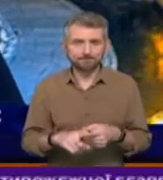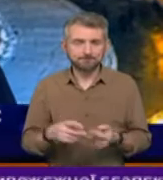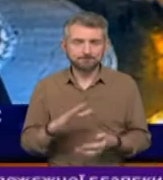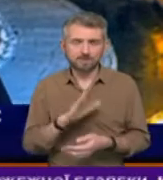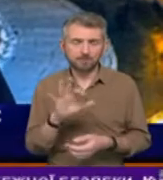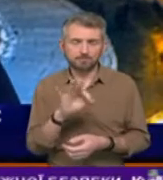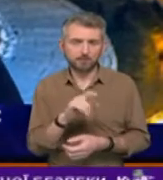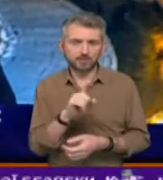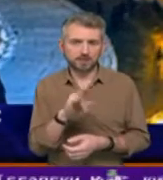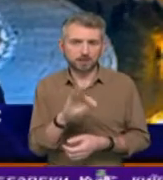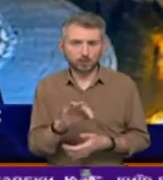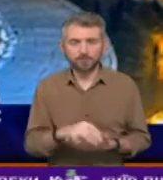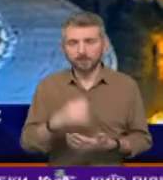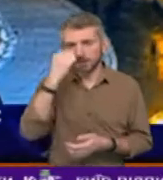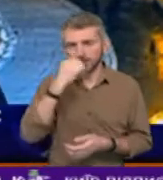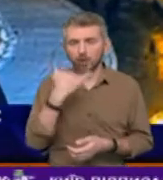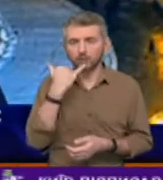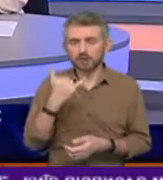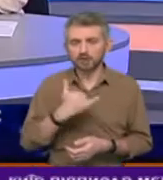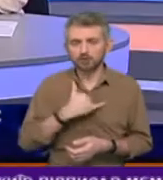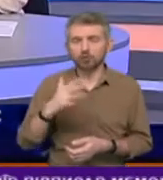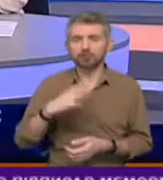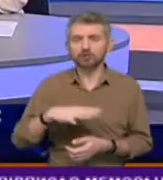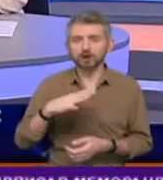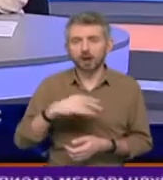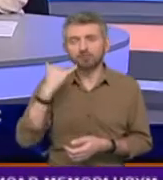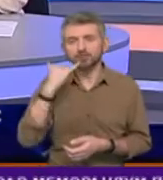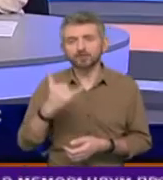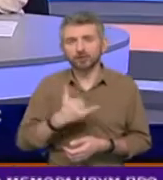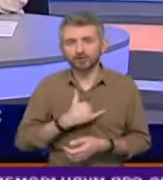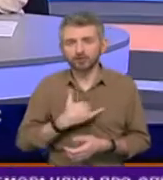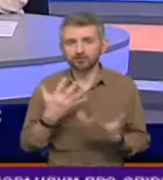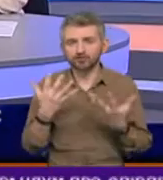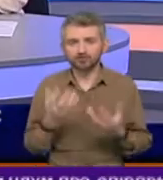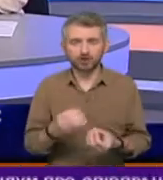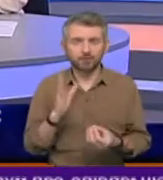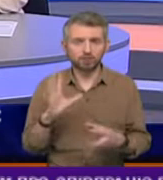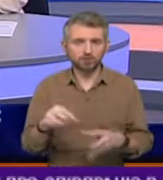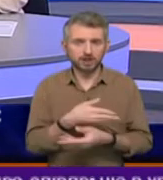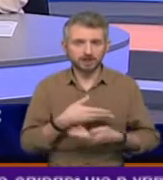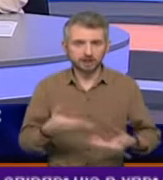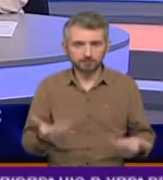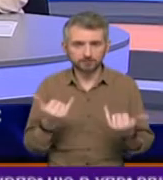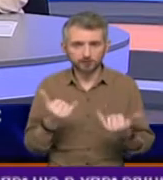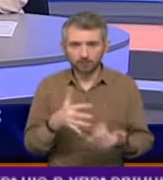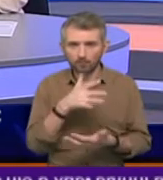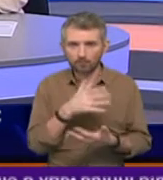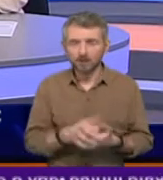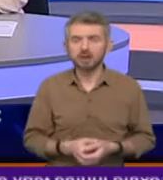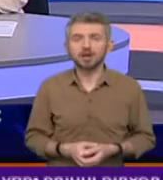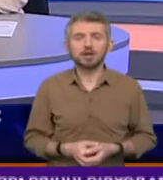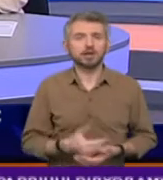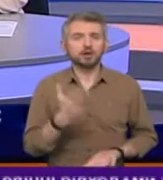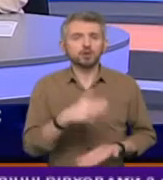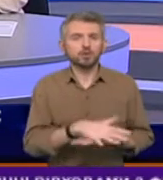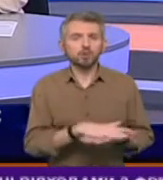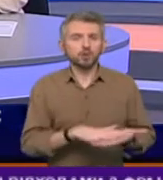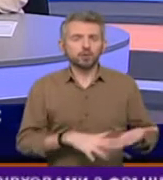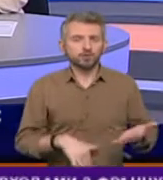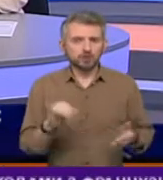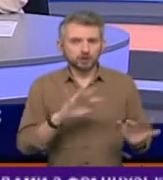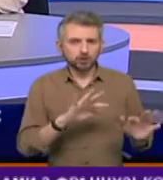100. Тобто це дещо нижче, і це ми, в принципі, рефлексуємо на ту ситуацію, що дуже багато,